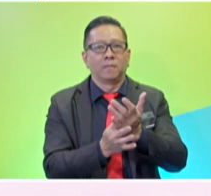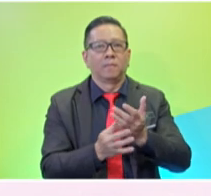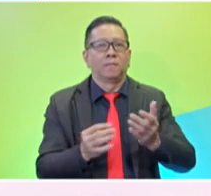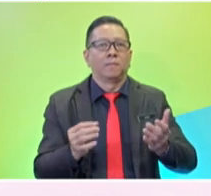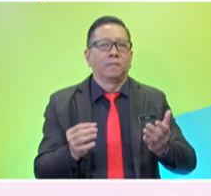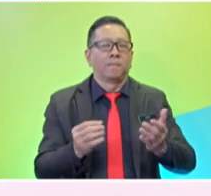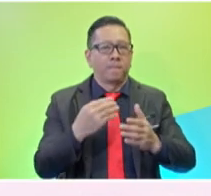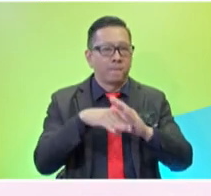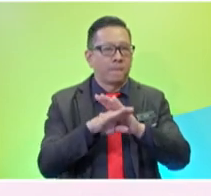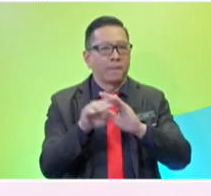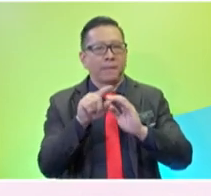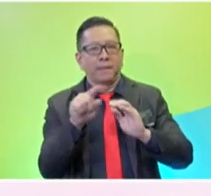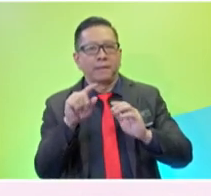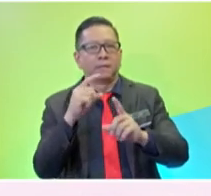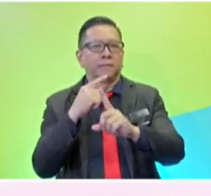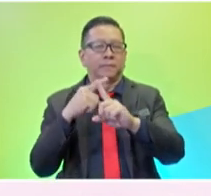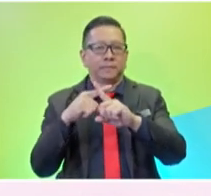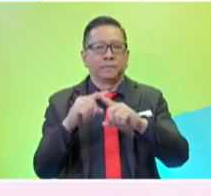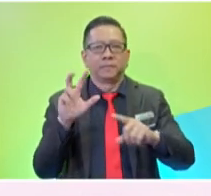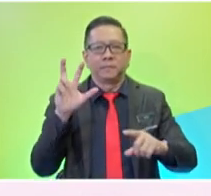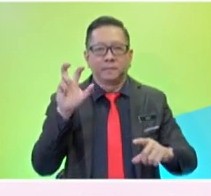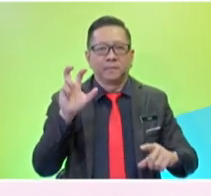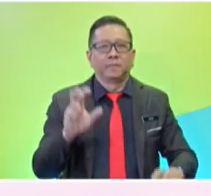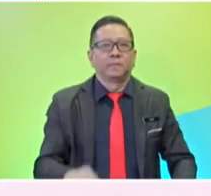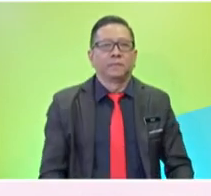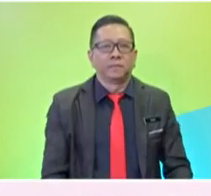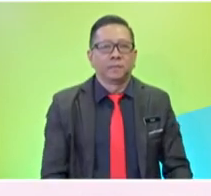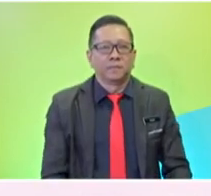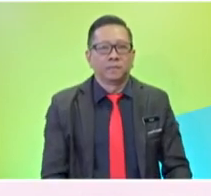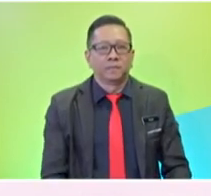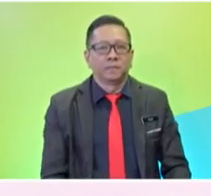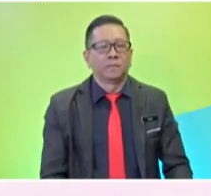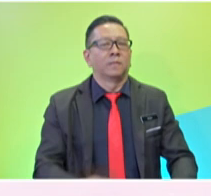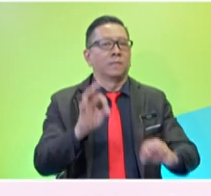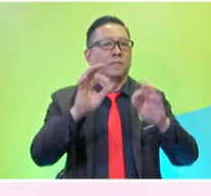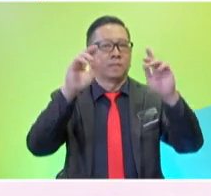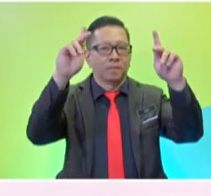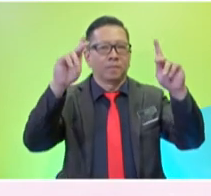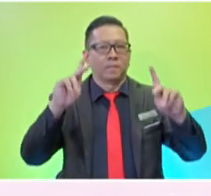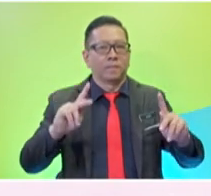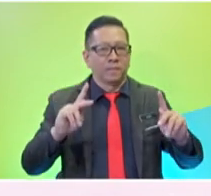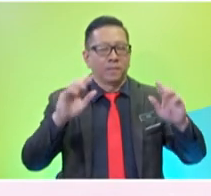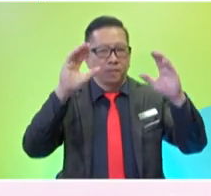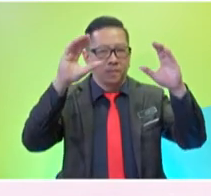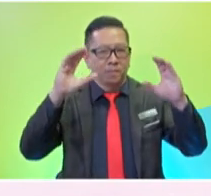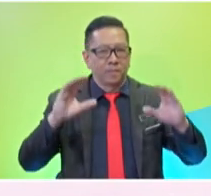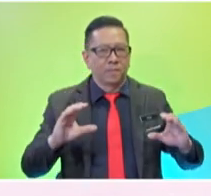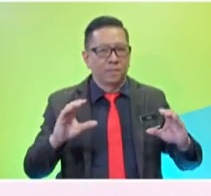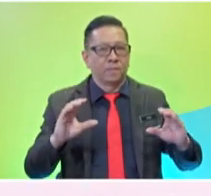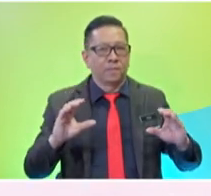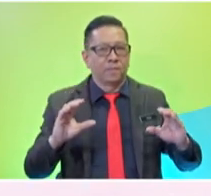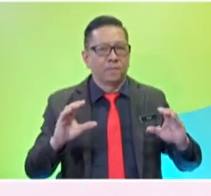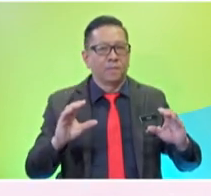bersamaan dengan x/30 kalau Saidah sebentar tadi kaidah-kaidah dan kita mencari